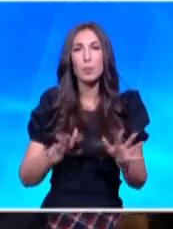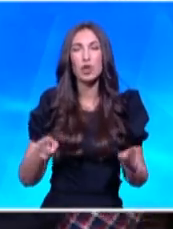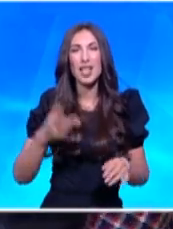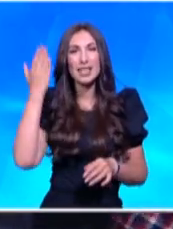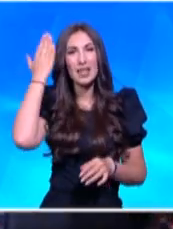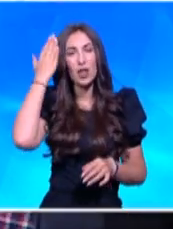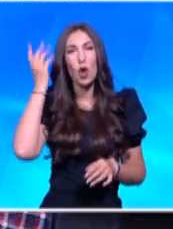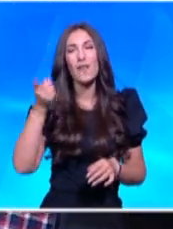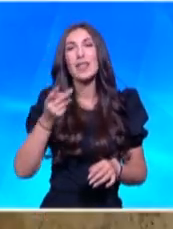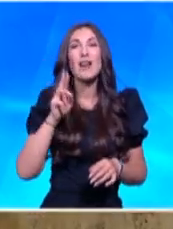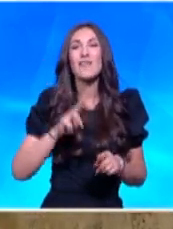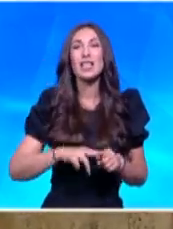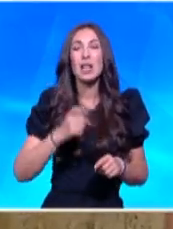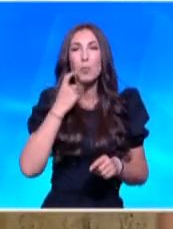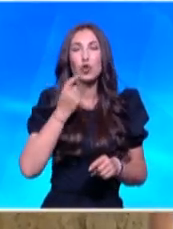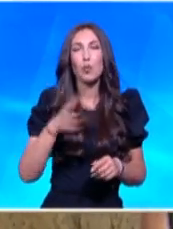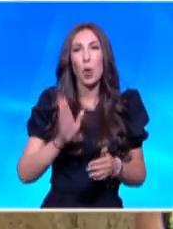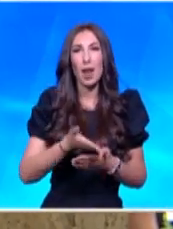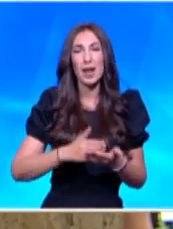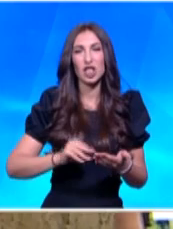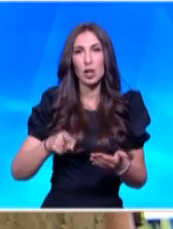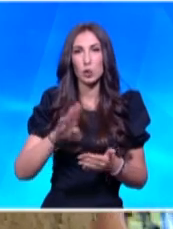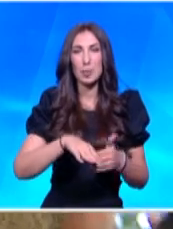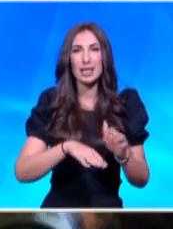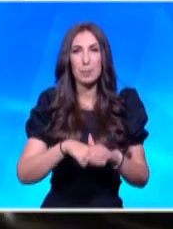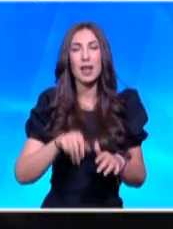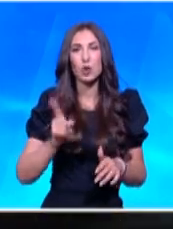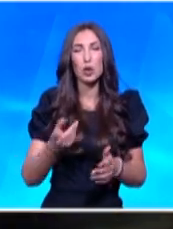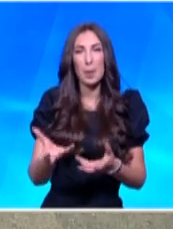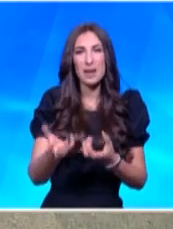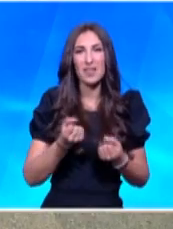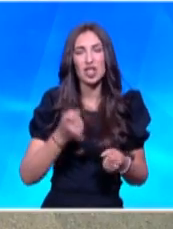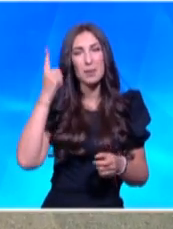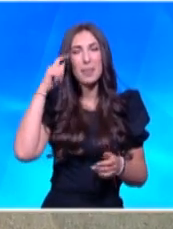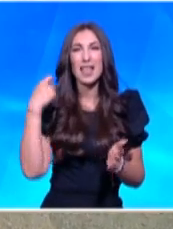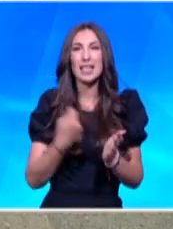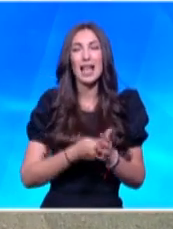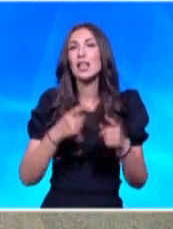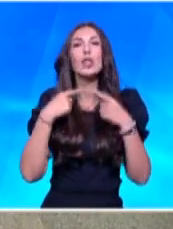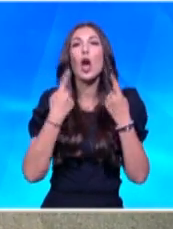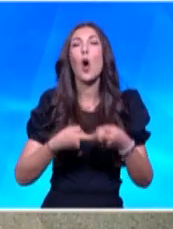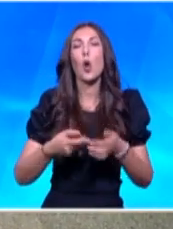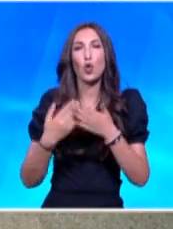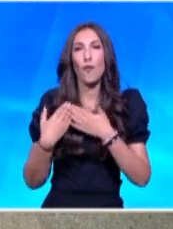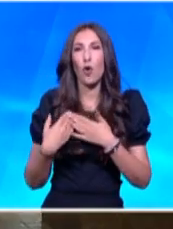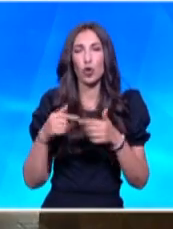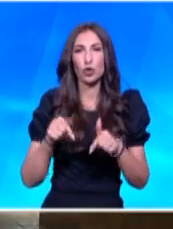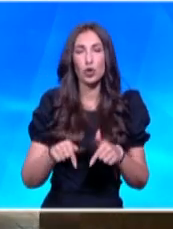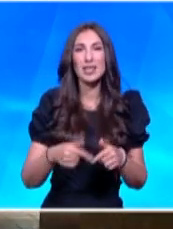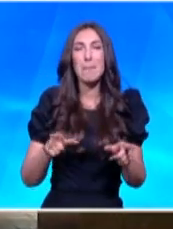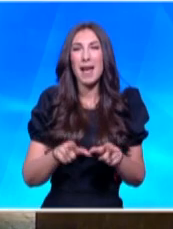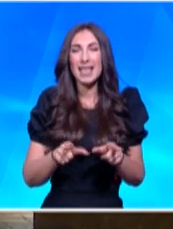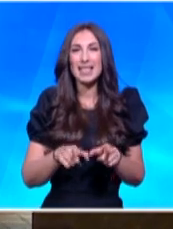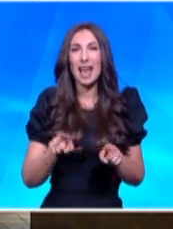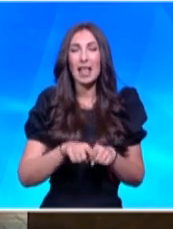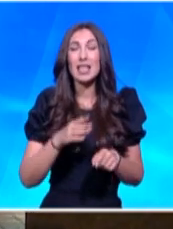виновността на Божков за по-голямата част от престъпленията, за които е привлечен към наказателна отговорност. Магистратите отчитат, че